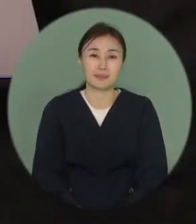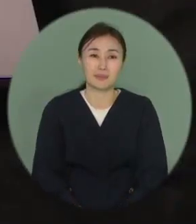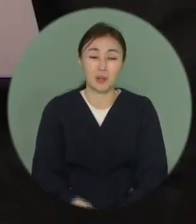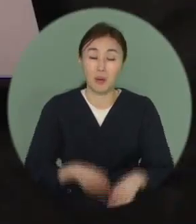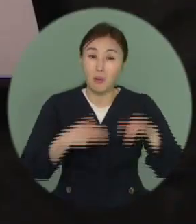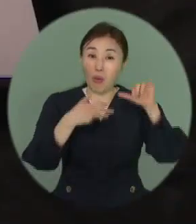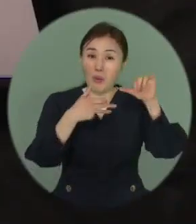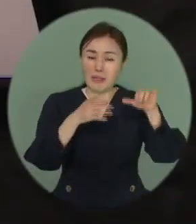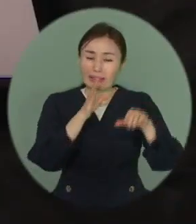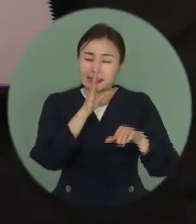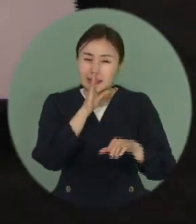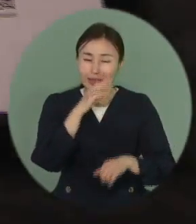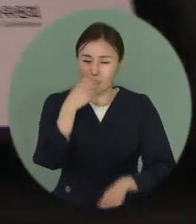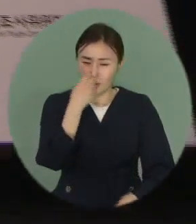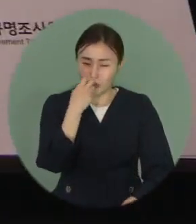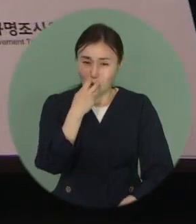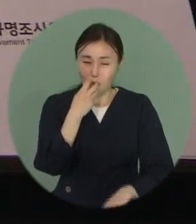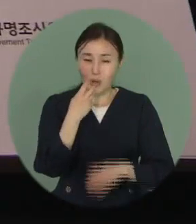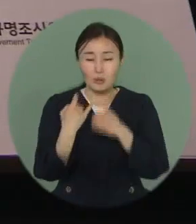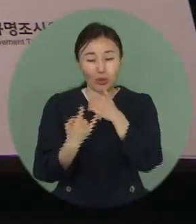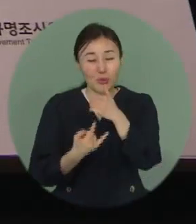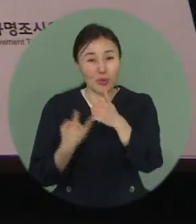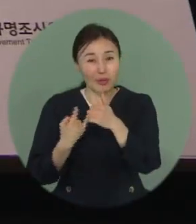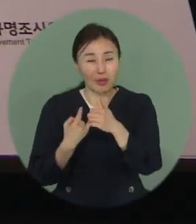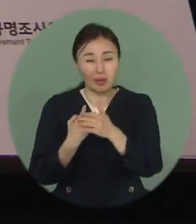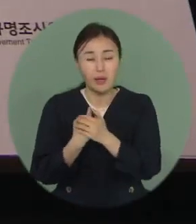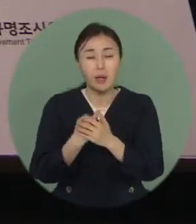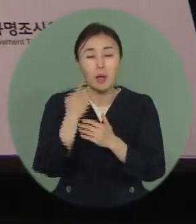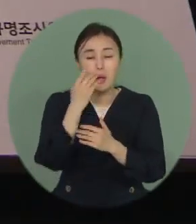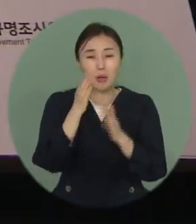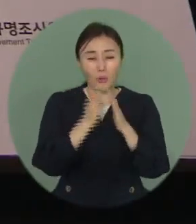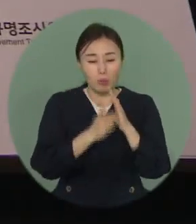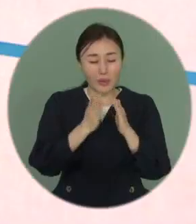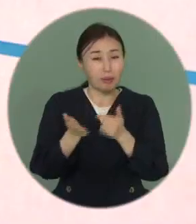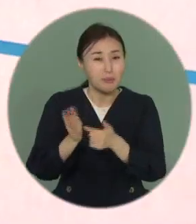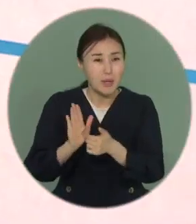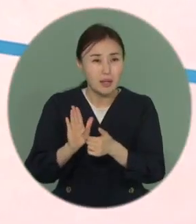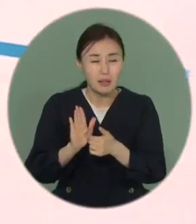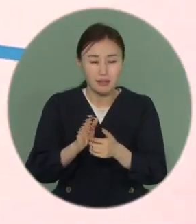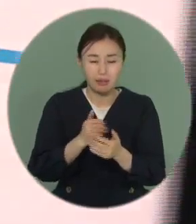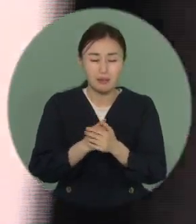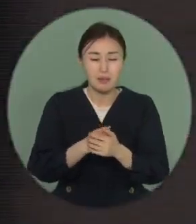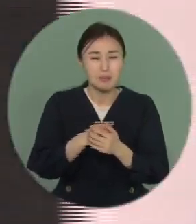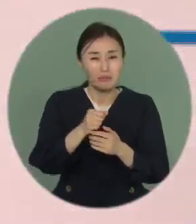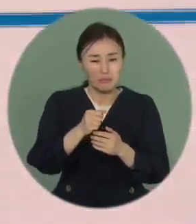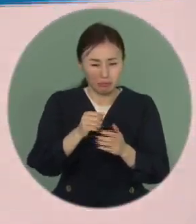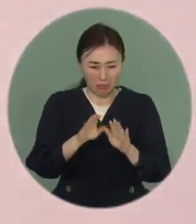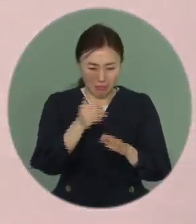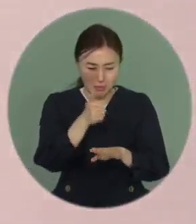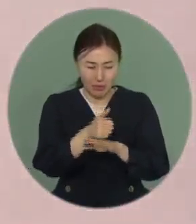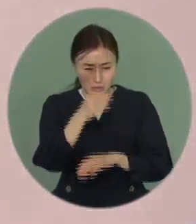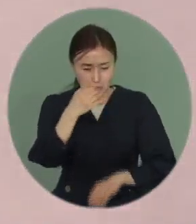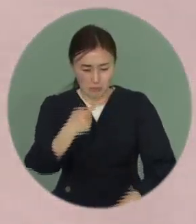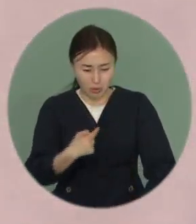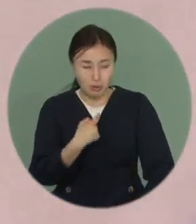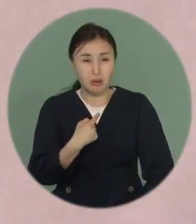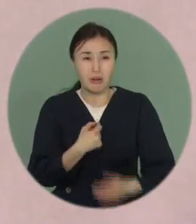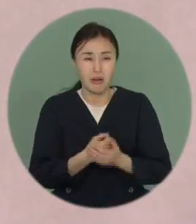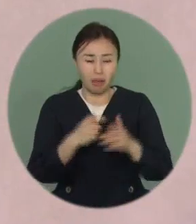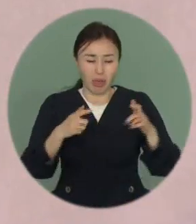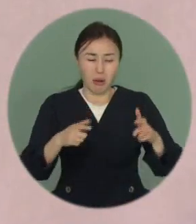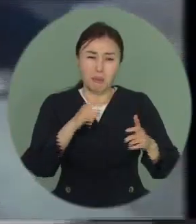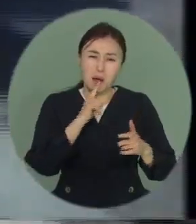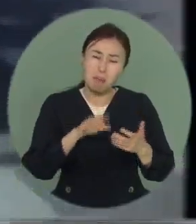518 진상규명 조사위원회가 공개한 결과 보고서 초안을 두고 지역 사회에서 논란이 끊이지 않고